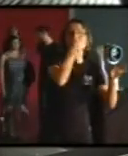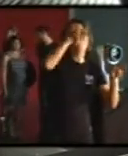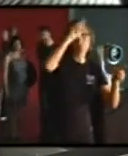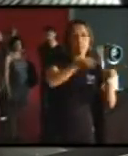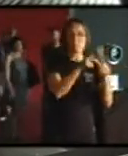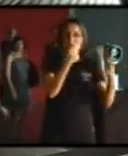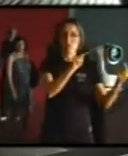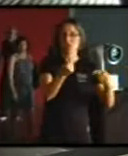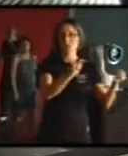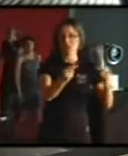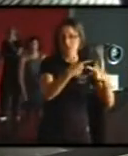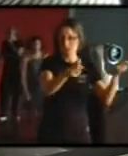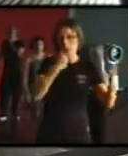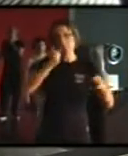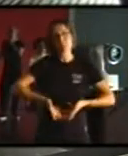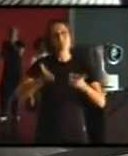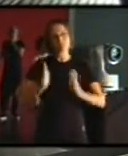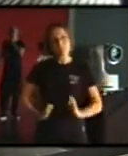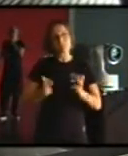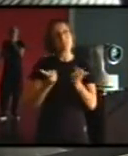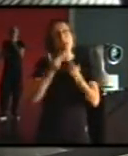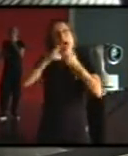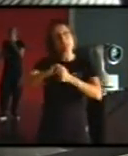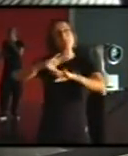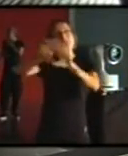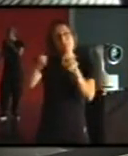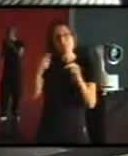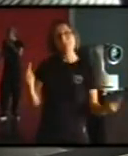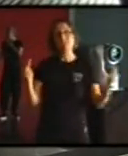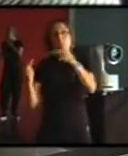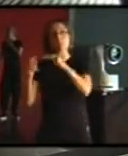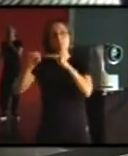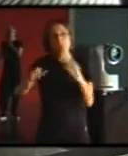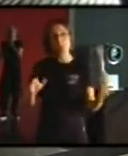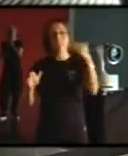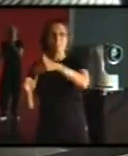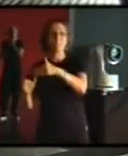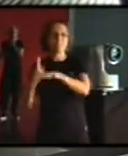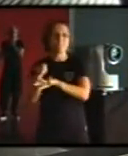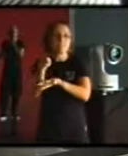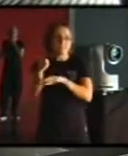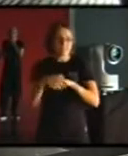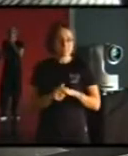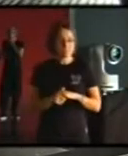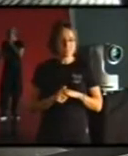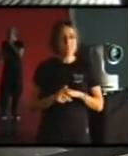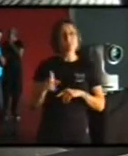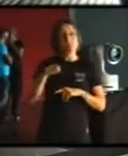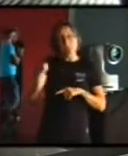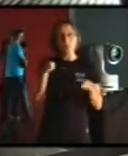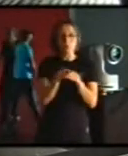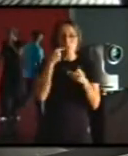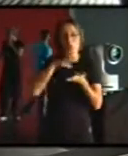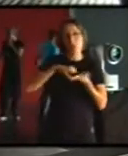l'Ouest de venir voir leurs amis et leurs familles à l'Est, à force bien sûr d'avoir un